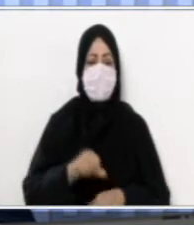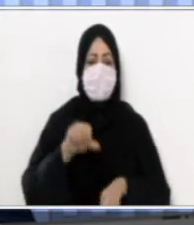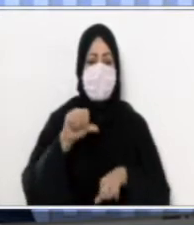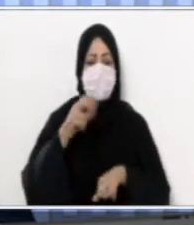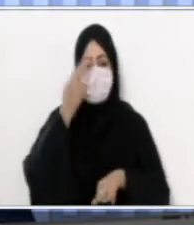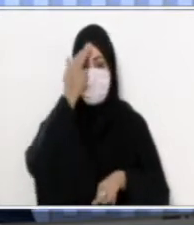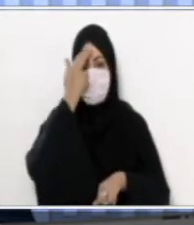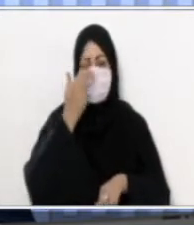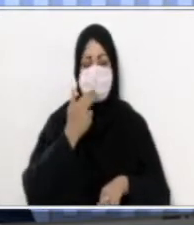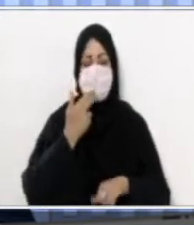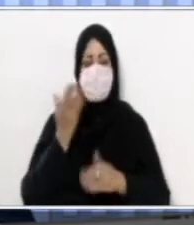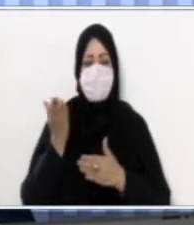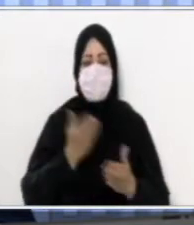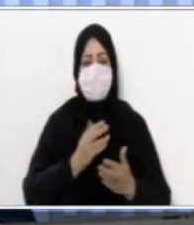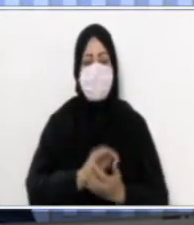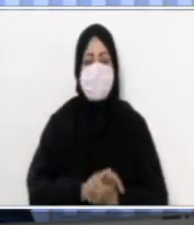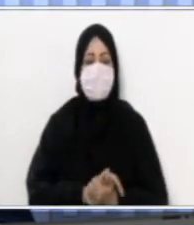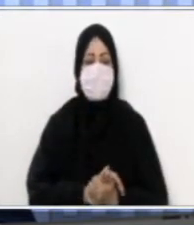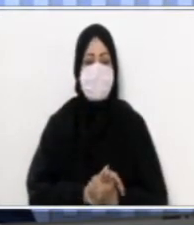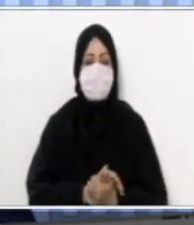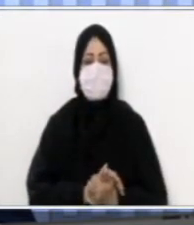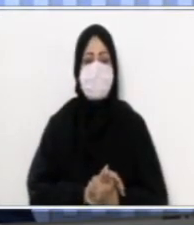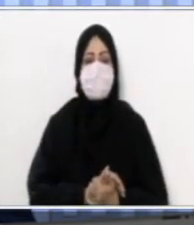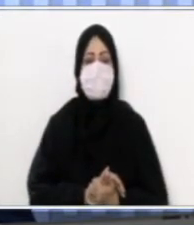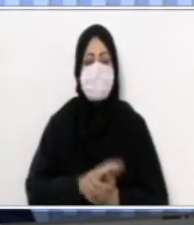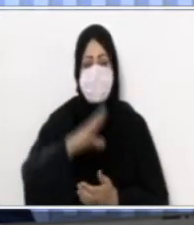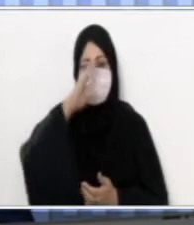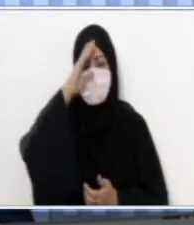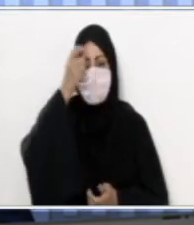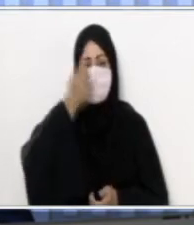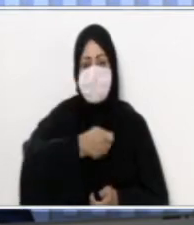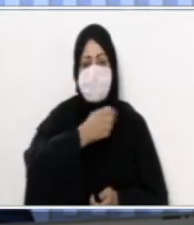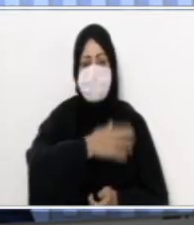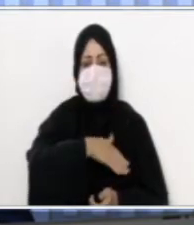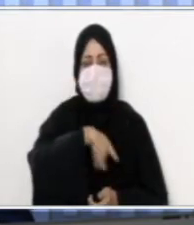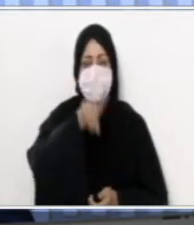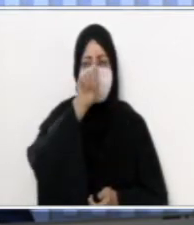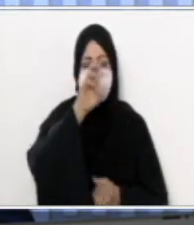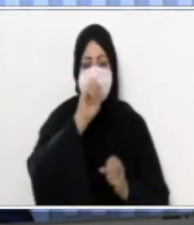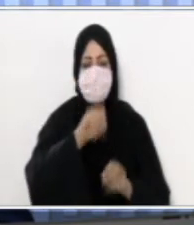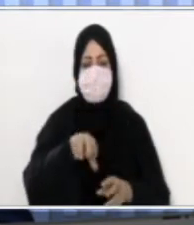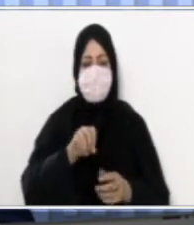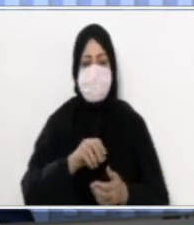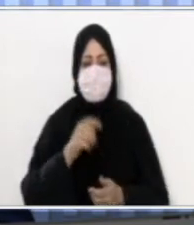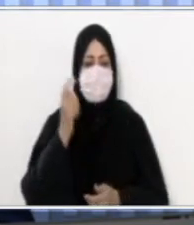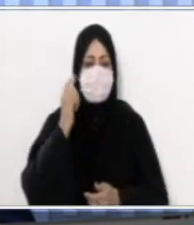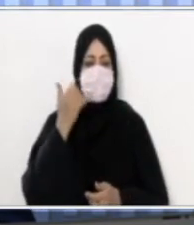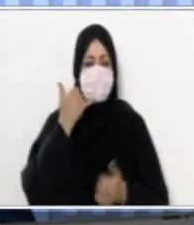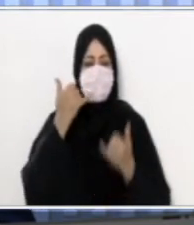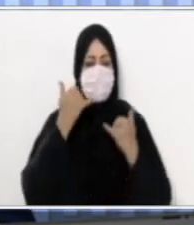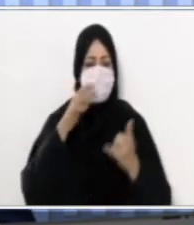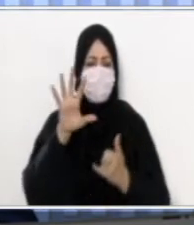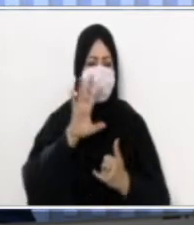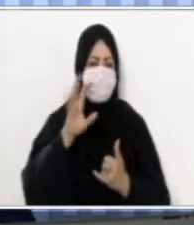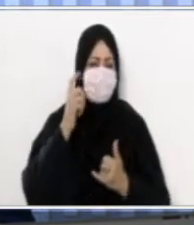السلام عليكم. وعليكم السلام ورحمة الله. يا أخ أحمد أسمعني من سماعة الهاتف واخفض صوت التلفاز. إن شاء الله شيخ. كيف